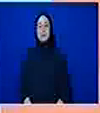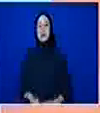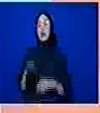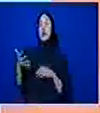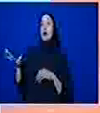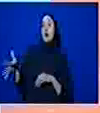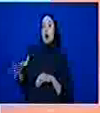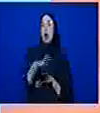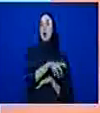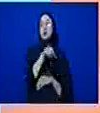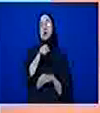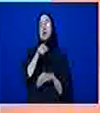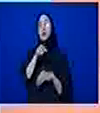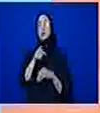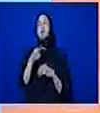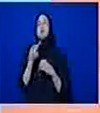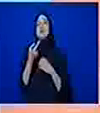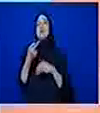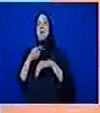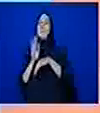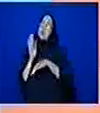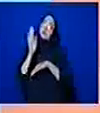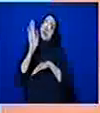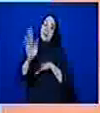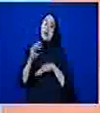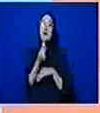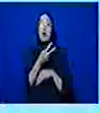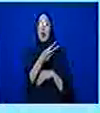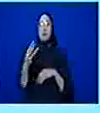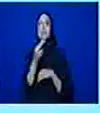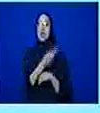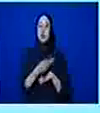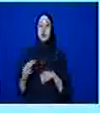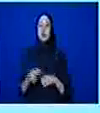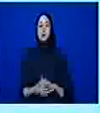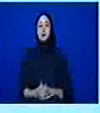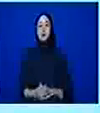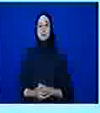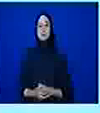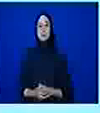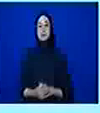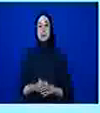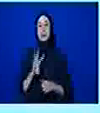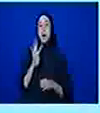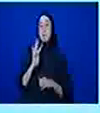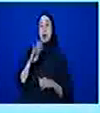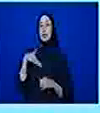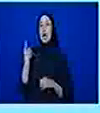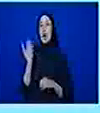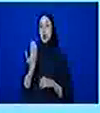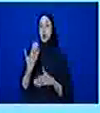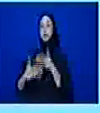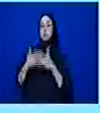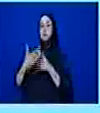Laut adalah masa depan ekonomi negara kita Indonesia. Dalam 4 tahun ini kita